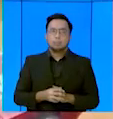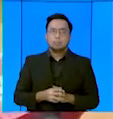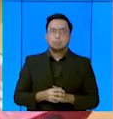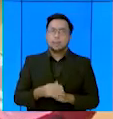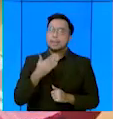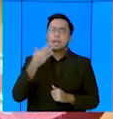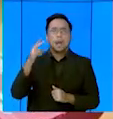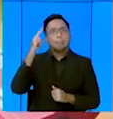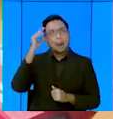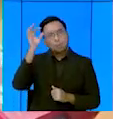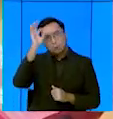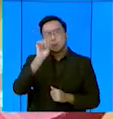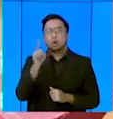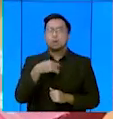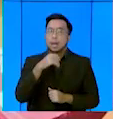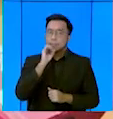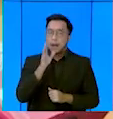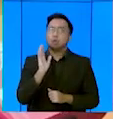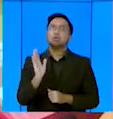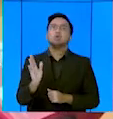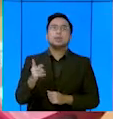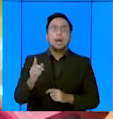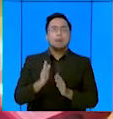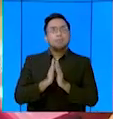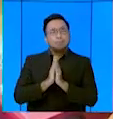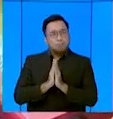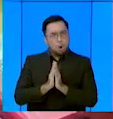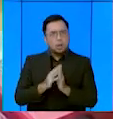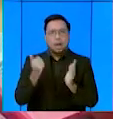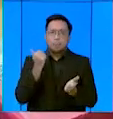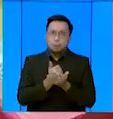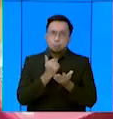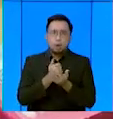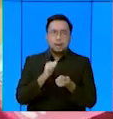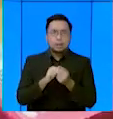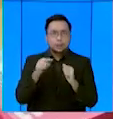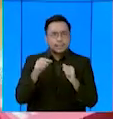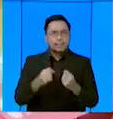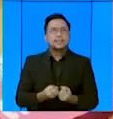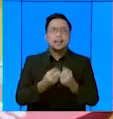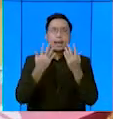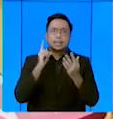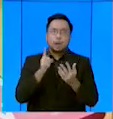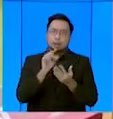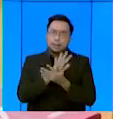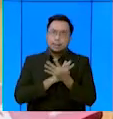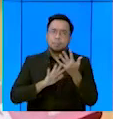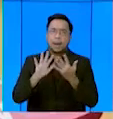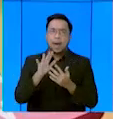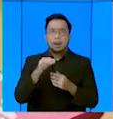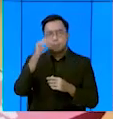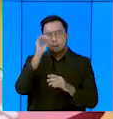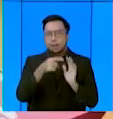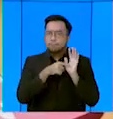Kapolri. Saya sudah menyampaikan agar kasus itu betul-betul dikawal dan transparan, terbuka